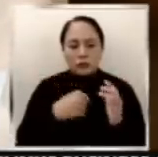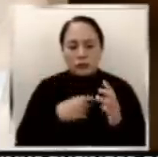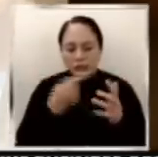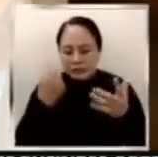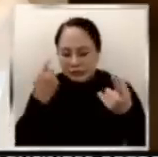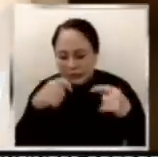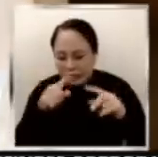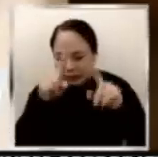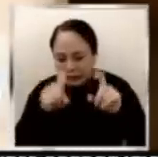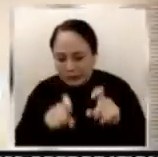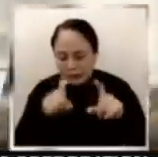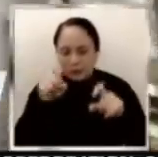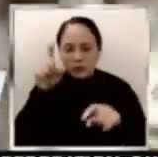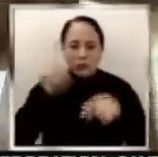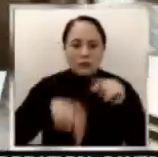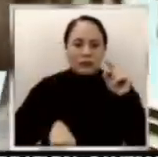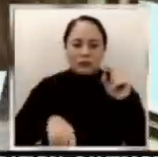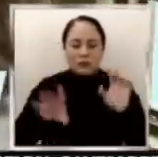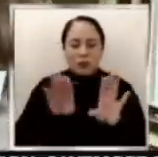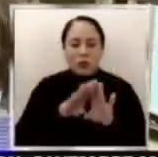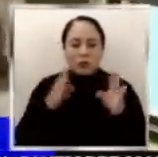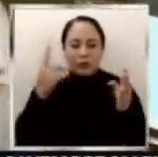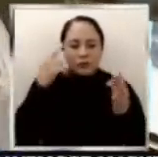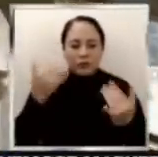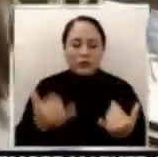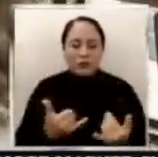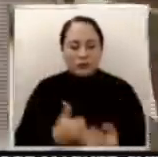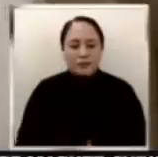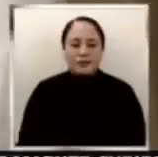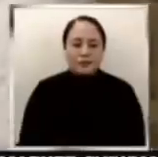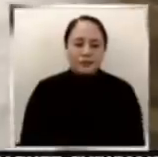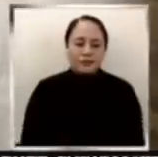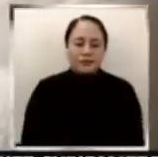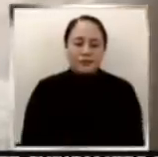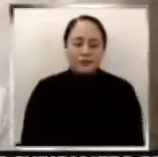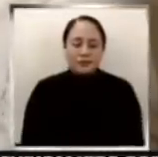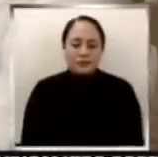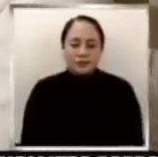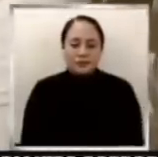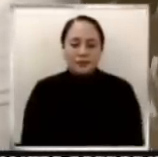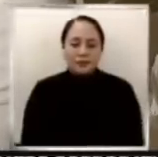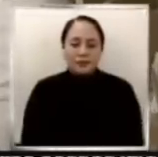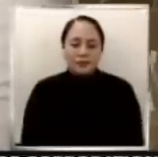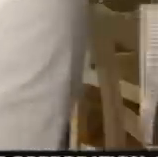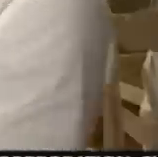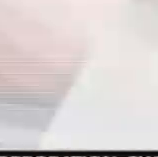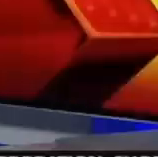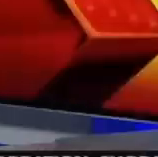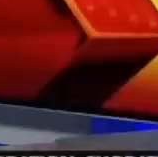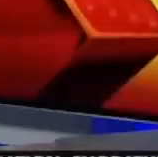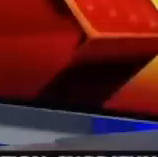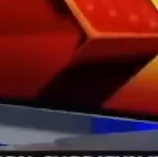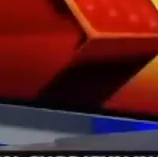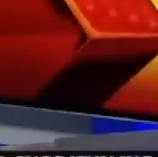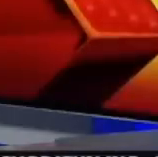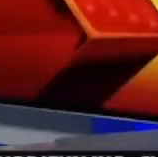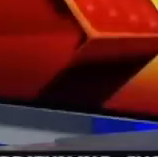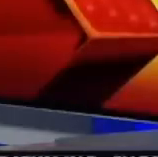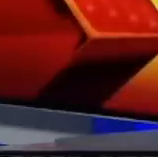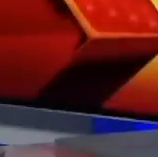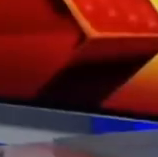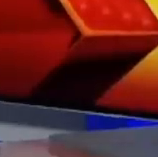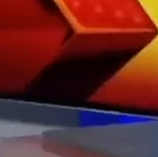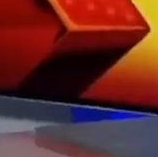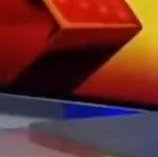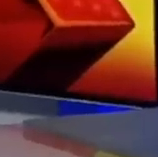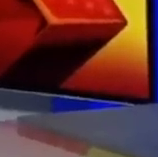kayang ma-jailbreak for now. Katatibayan, updated sa showbiz happenings. At yan ang mga